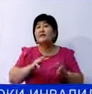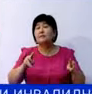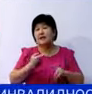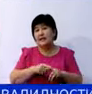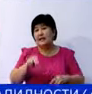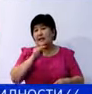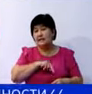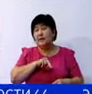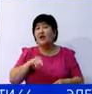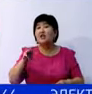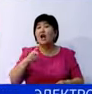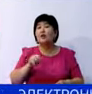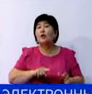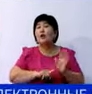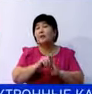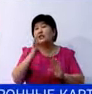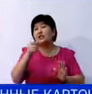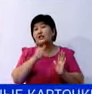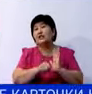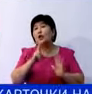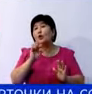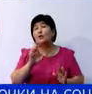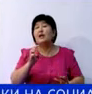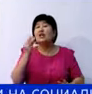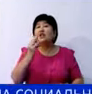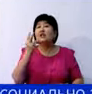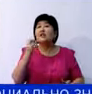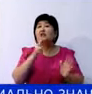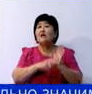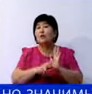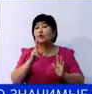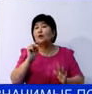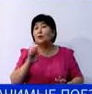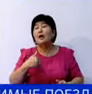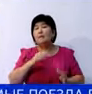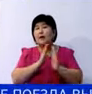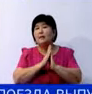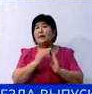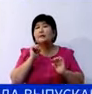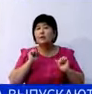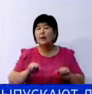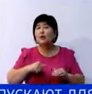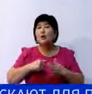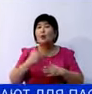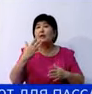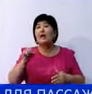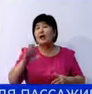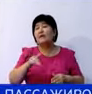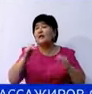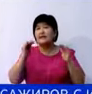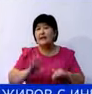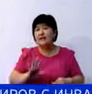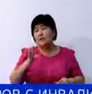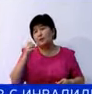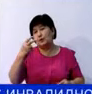сферы в жанна ургант поступает 460 кубов шеи или 380 мы попросили по возможности до 5 августа не снижать